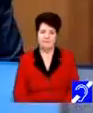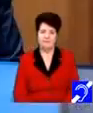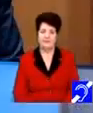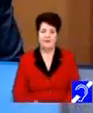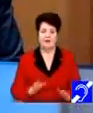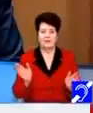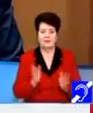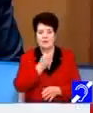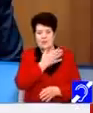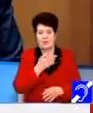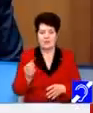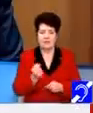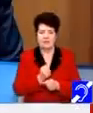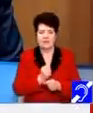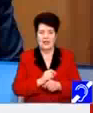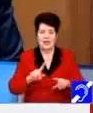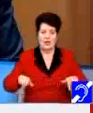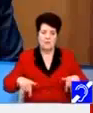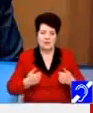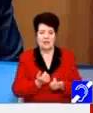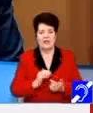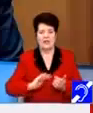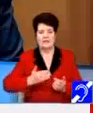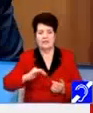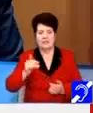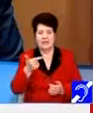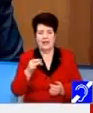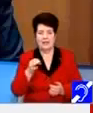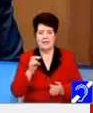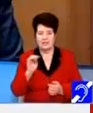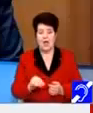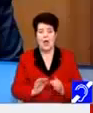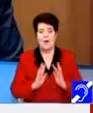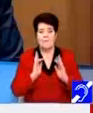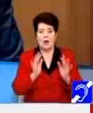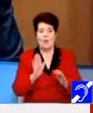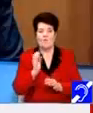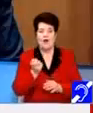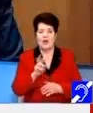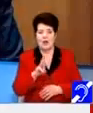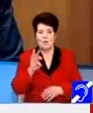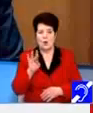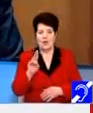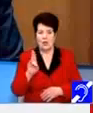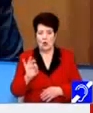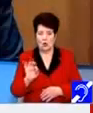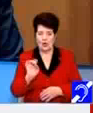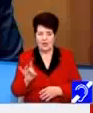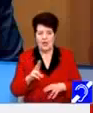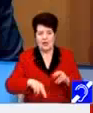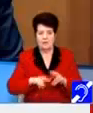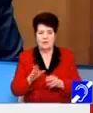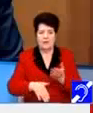În cel mai scurt timp vor începe lucrările de reabilitare a scărilor din granit din Parcul Valea Morilor din Chișinău. Reparația lor va fi posibilă